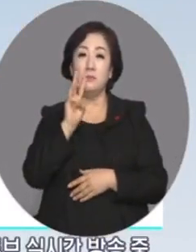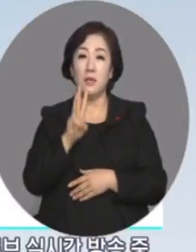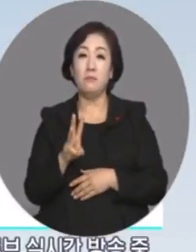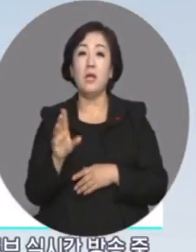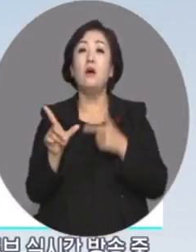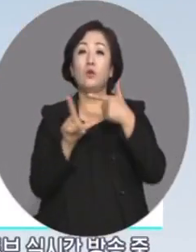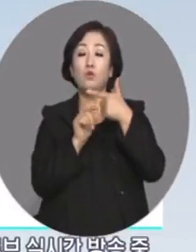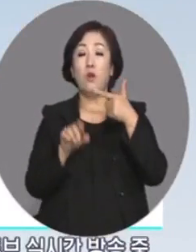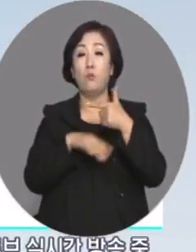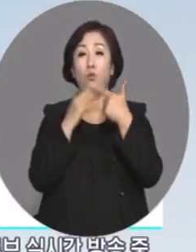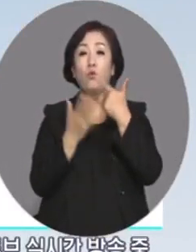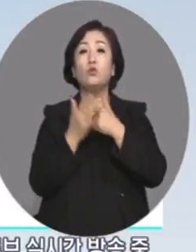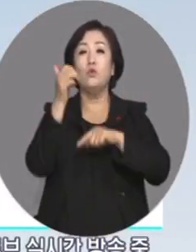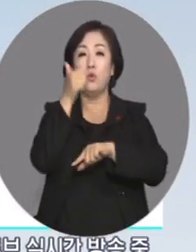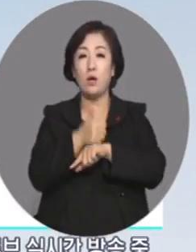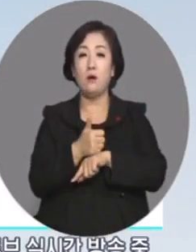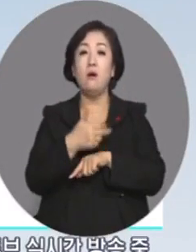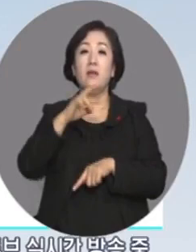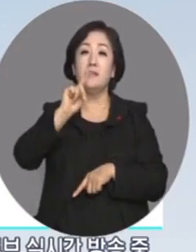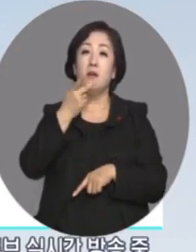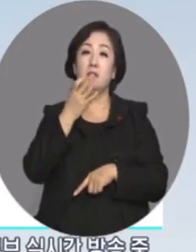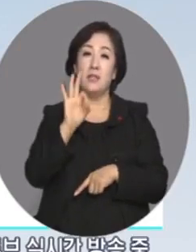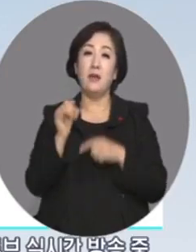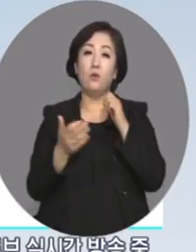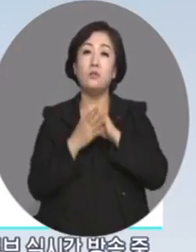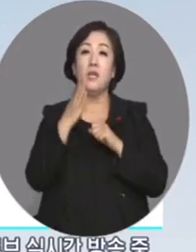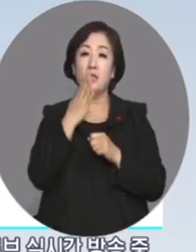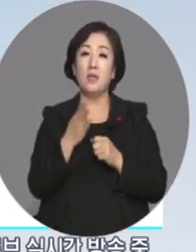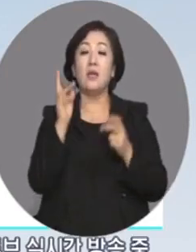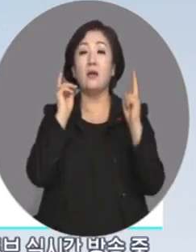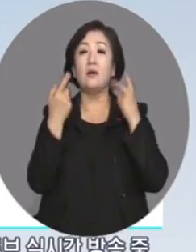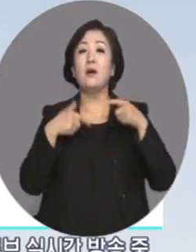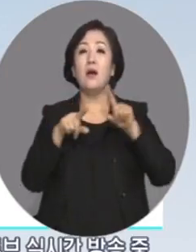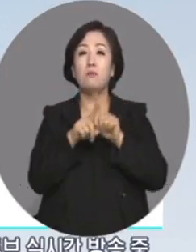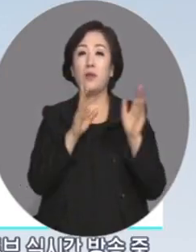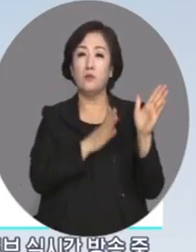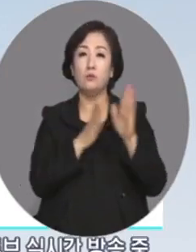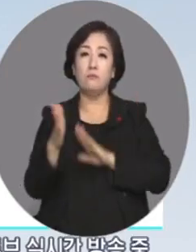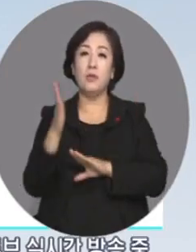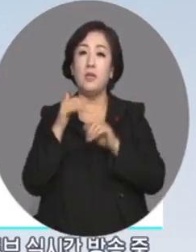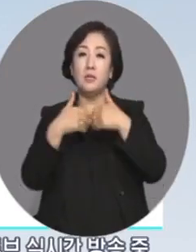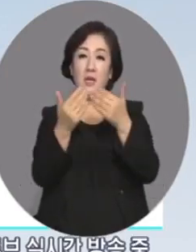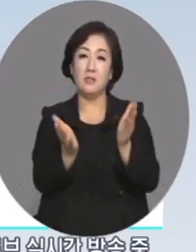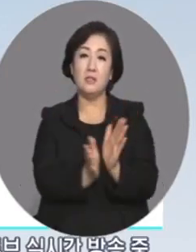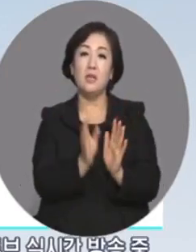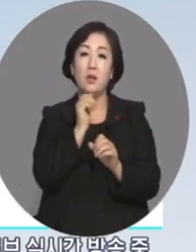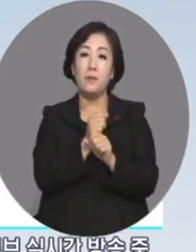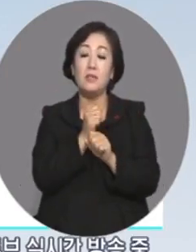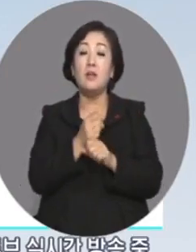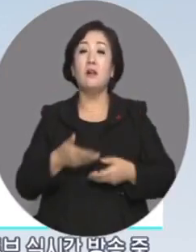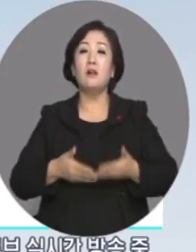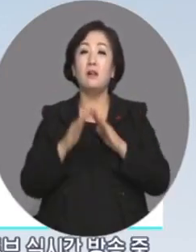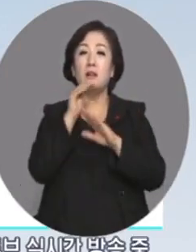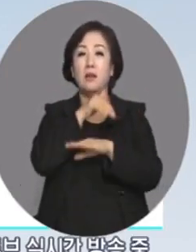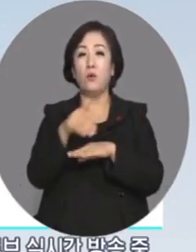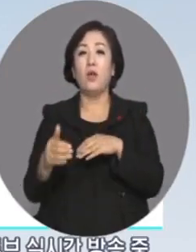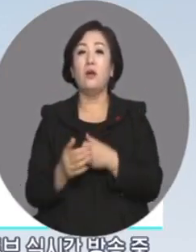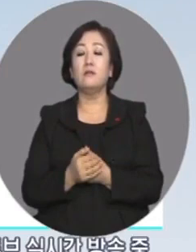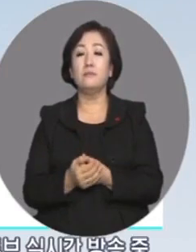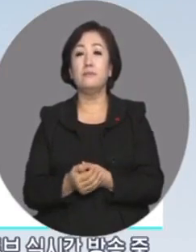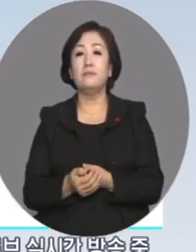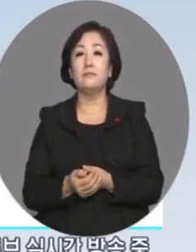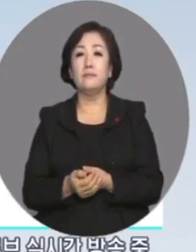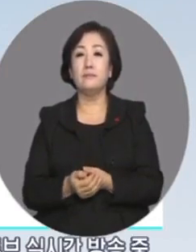6월 완공을 목표로 저생면에 4개 기관과 함께 스마트팜 단지를 만드는 겁니다. 윤중 기자의